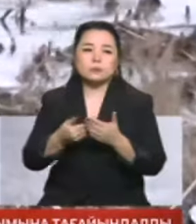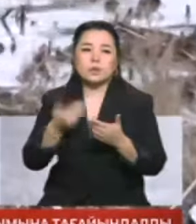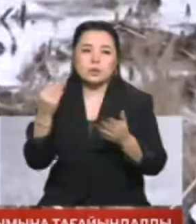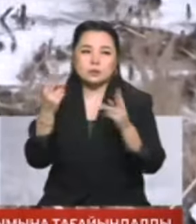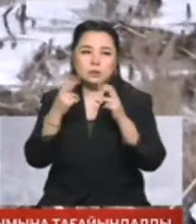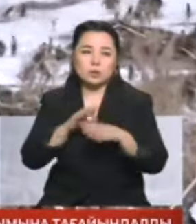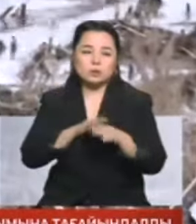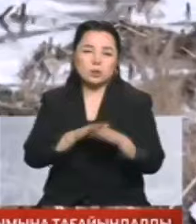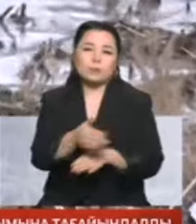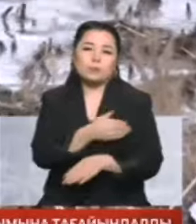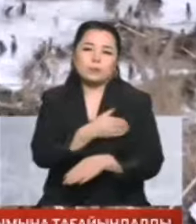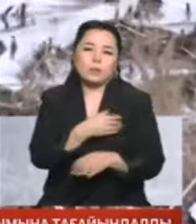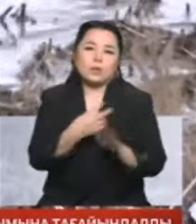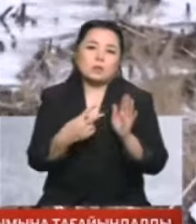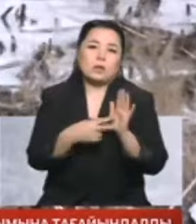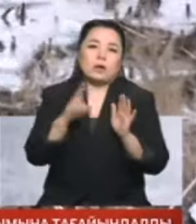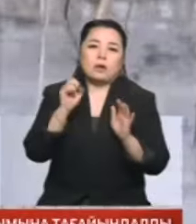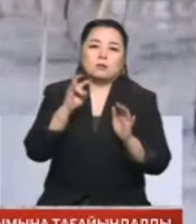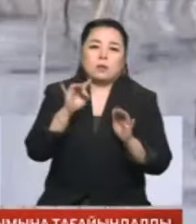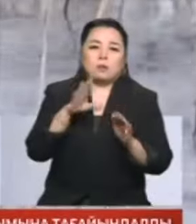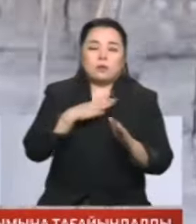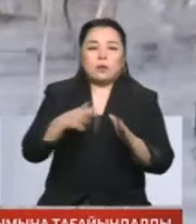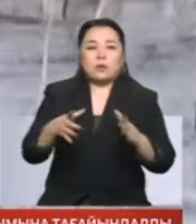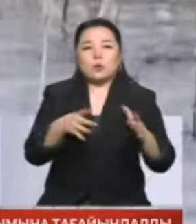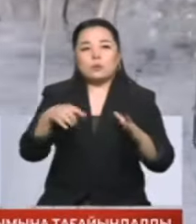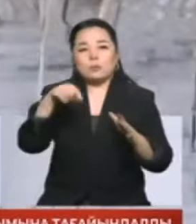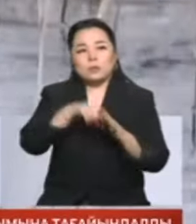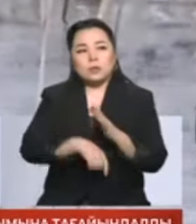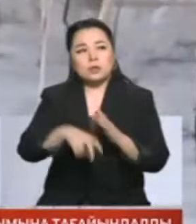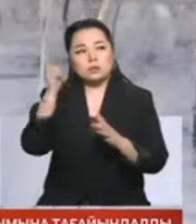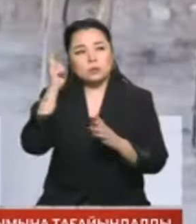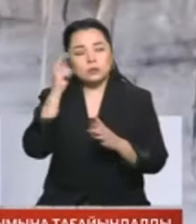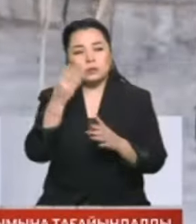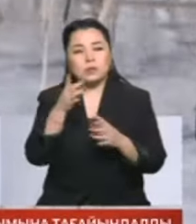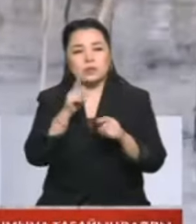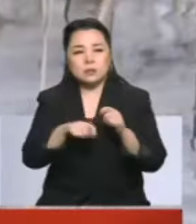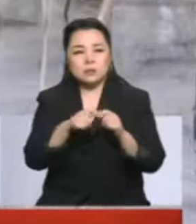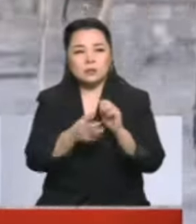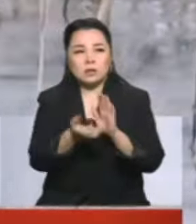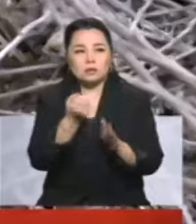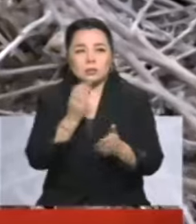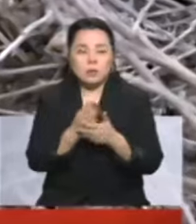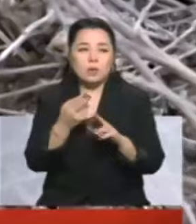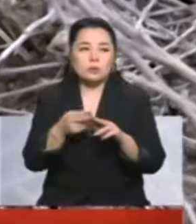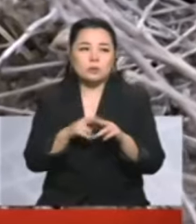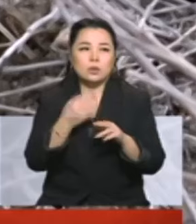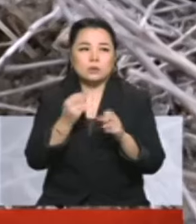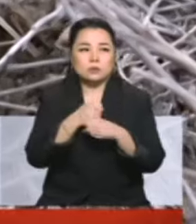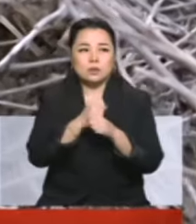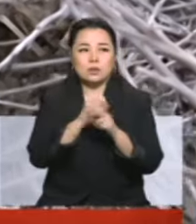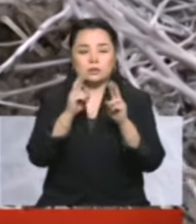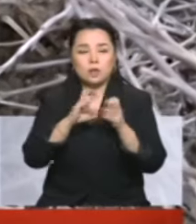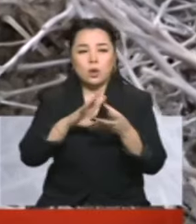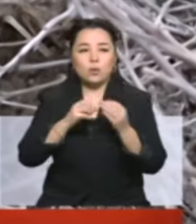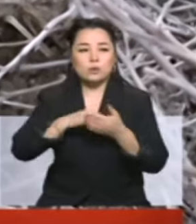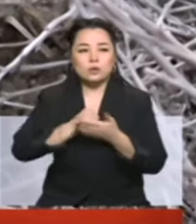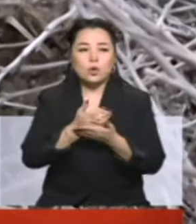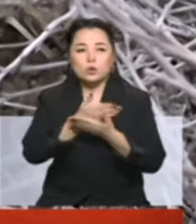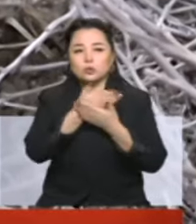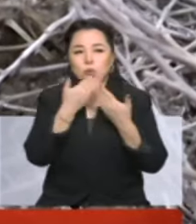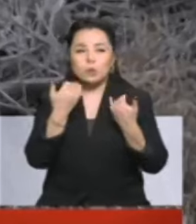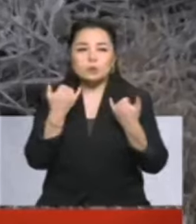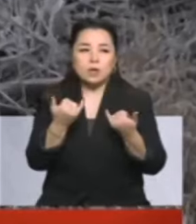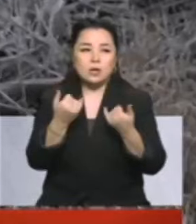тексеру жүргізбекші. 7 қаңтарда олар құбырдан аққан қара сұйықтықтан сынамалар алған, бірақ оның зертханалық қорытынсы әлі шыққан